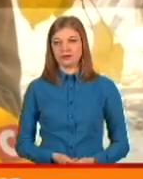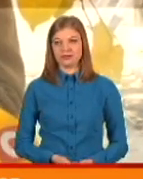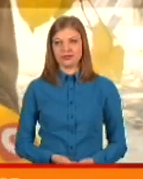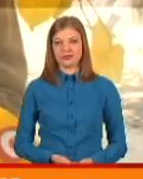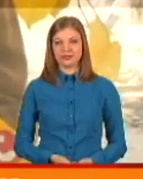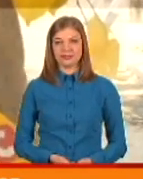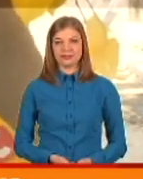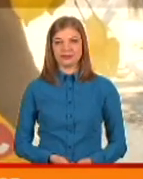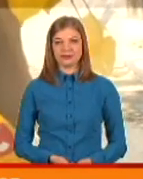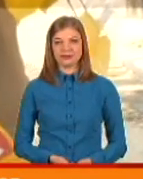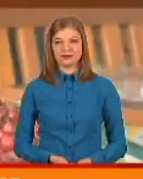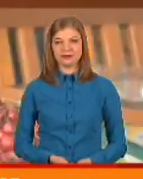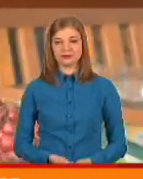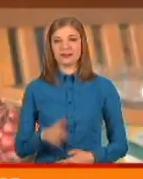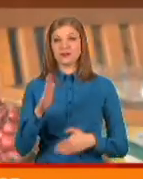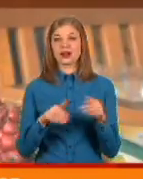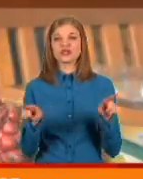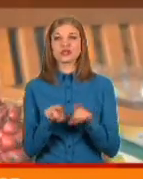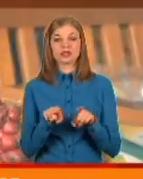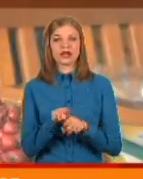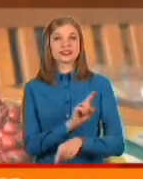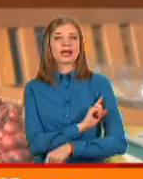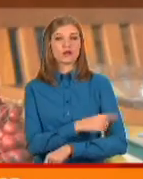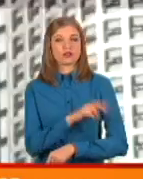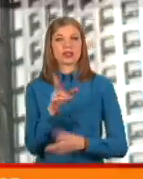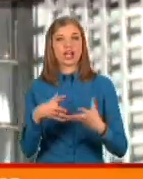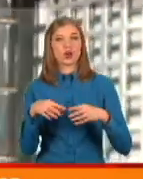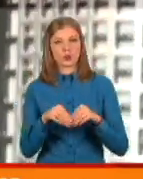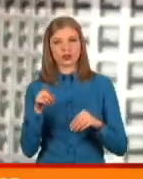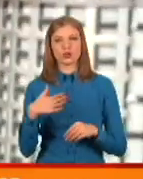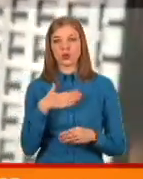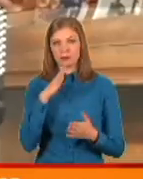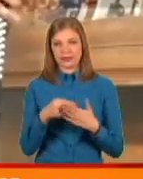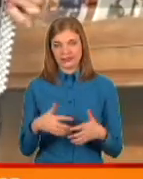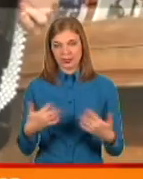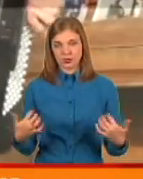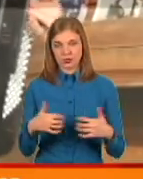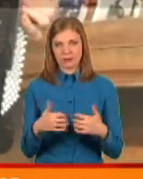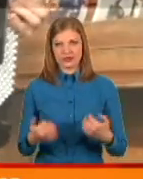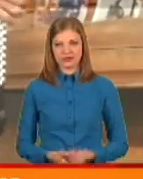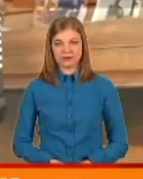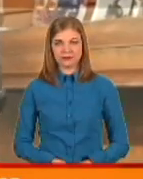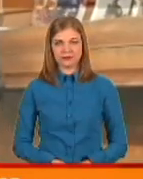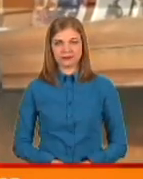Конечно. На лицю гору в каліну. Майже так само сильно, як родину, Лариса любить свій інструмент.